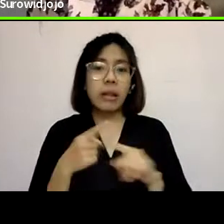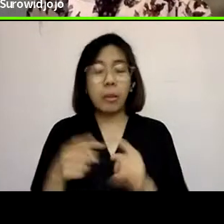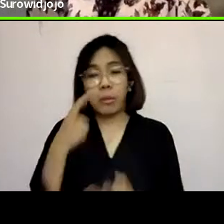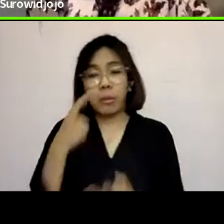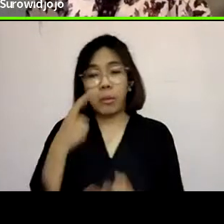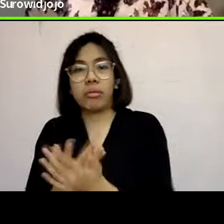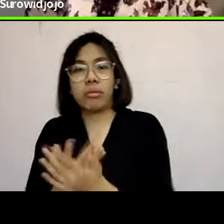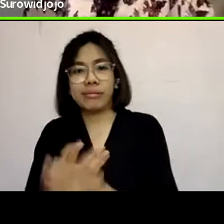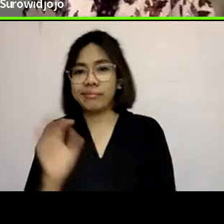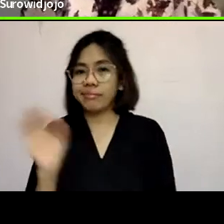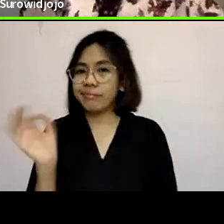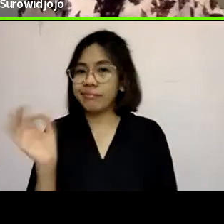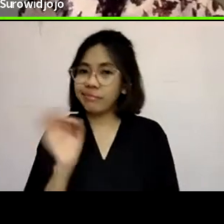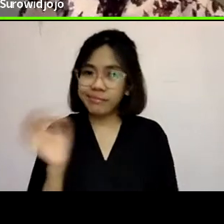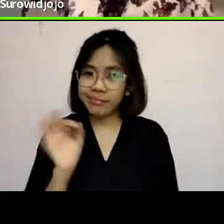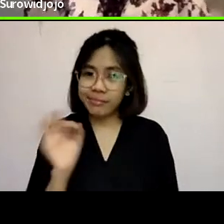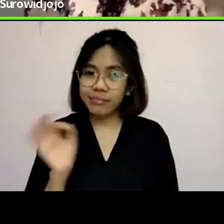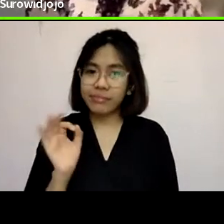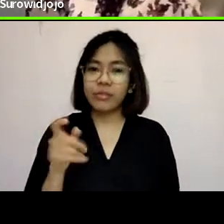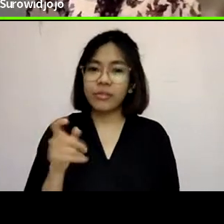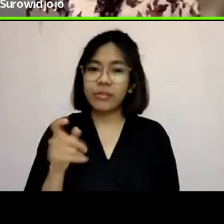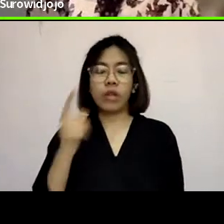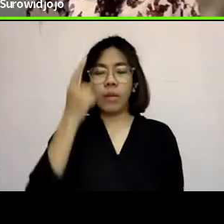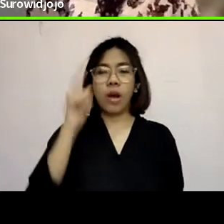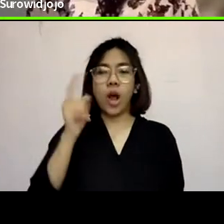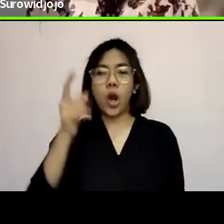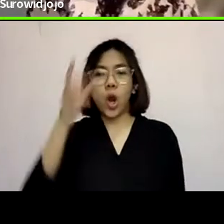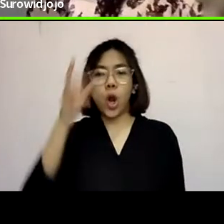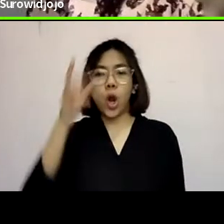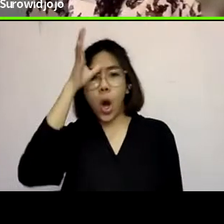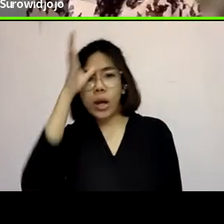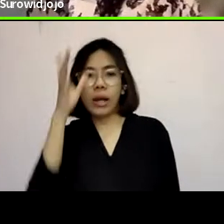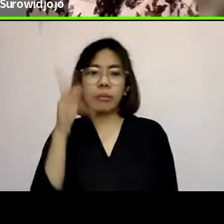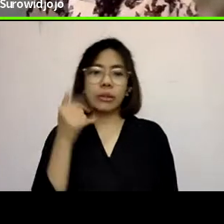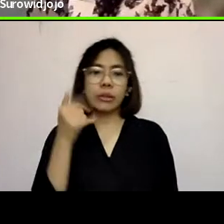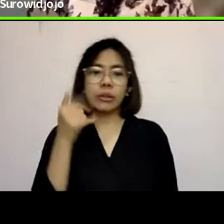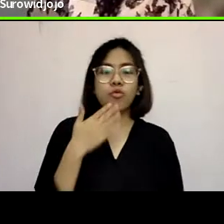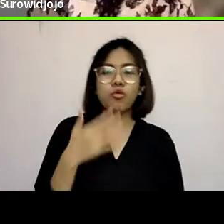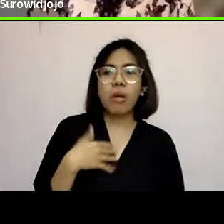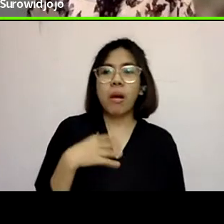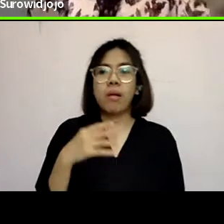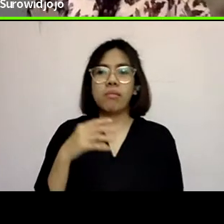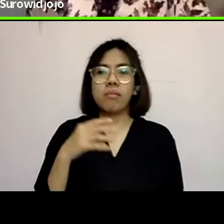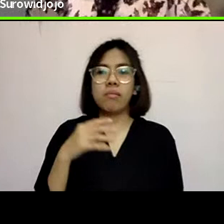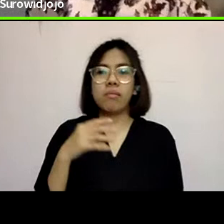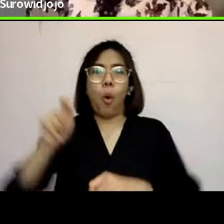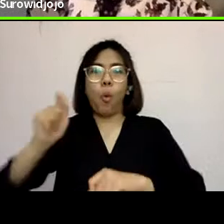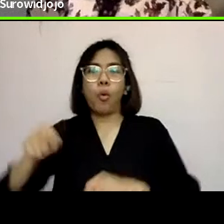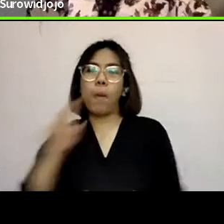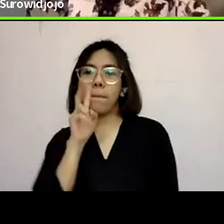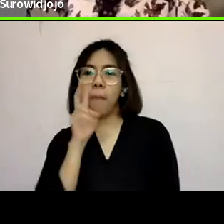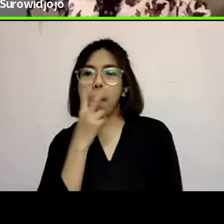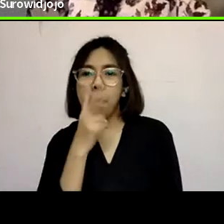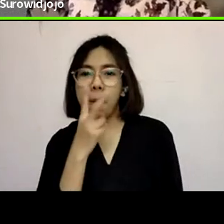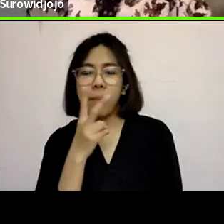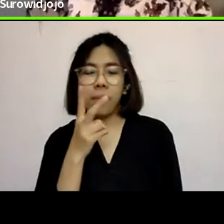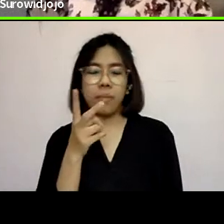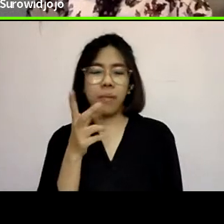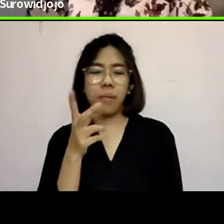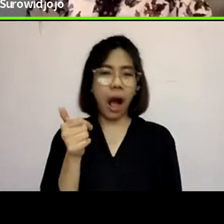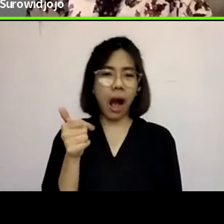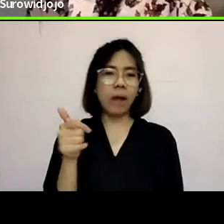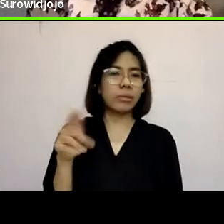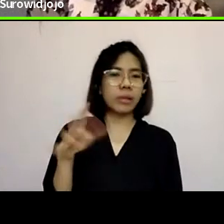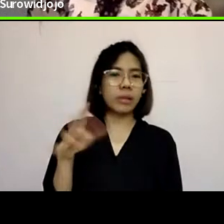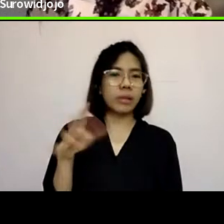jikalau yang dihadapi oleh penguasa atau mereka yang pandai memanipulasi hop memanipulasi sudah saudara bersatu